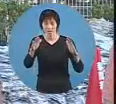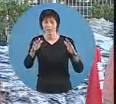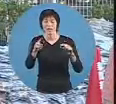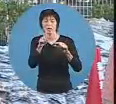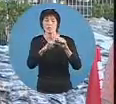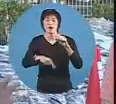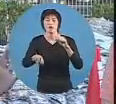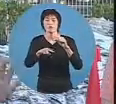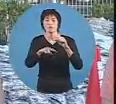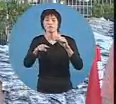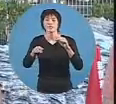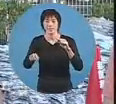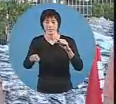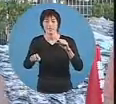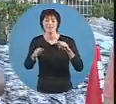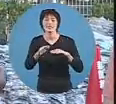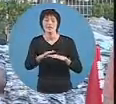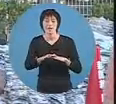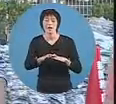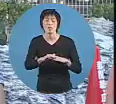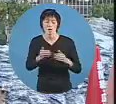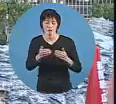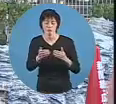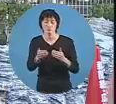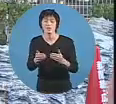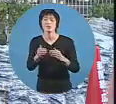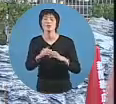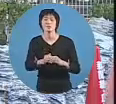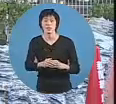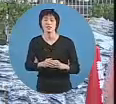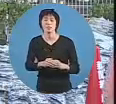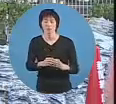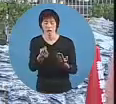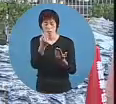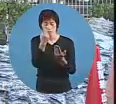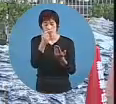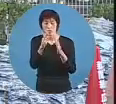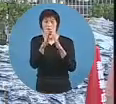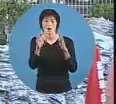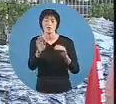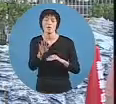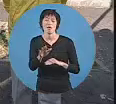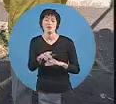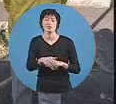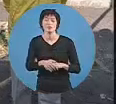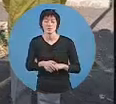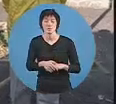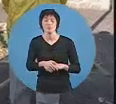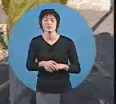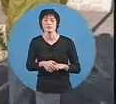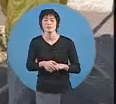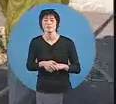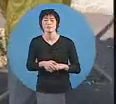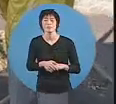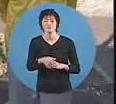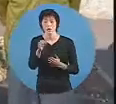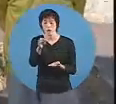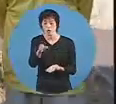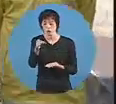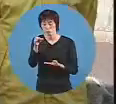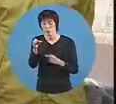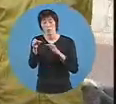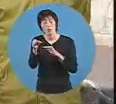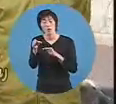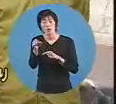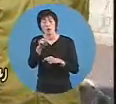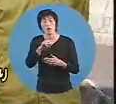のこう事前のこう啓蒙っていうか、そういうこともありますのでね、 は い、 収益は何に活用されてるん